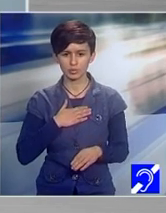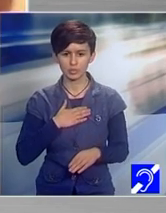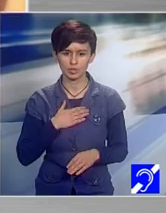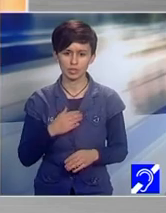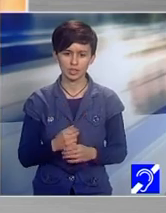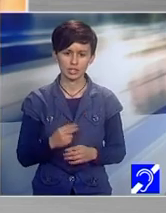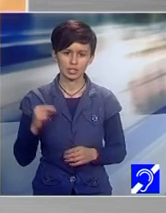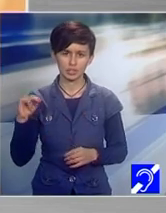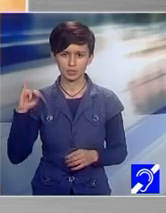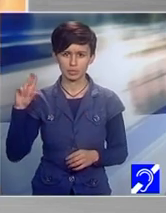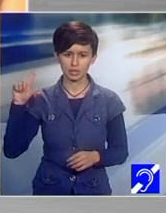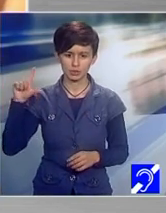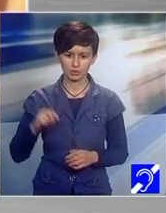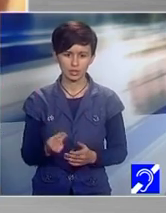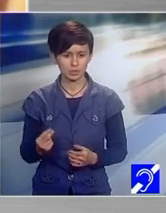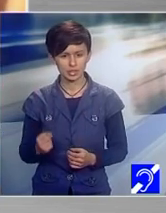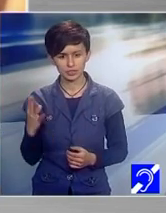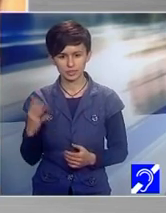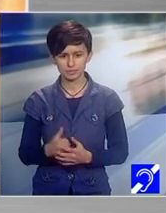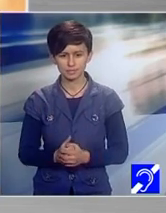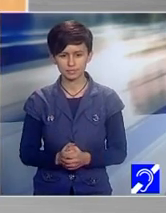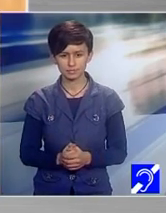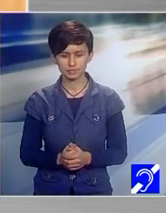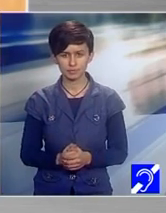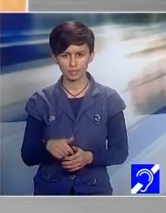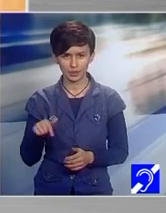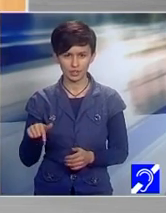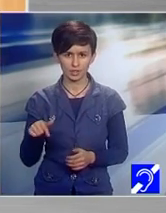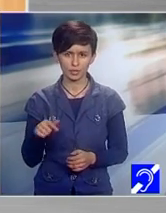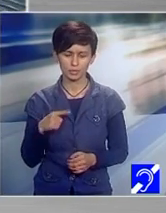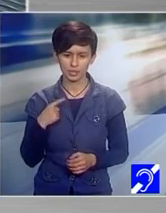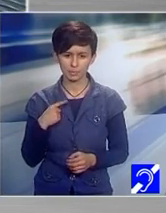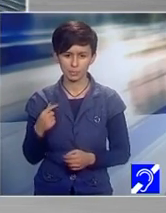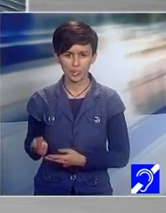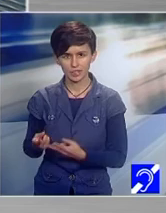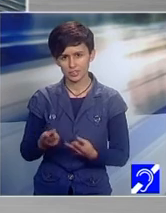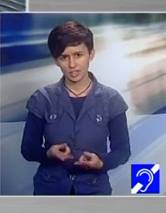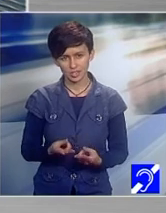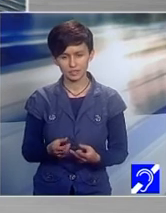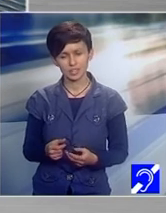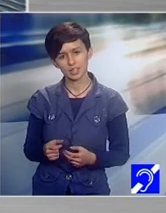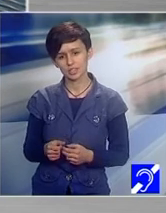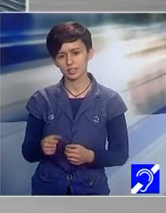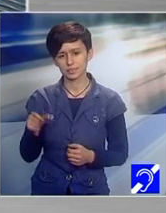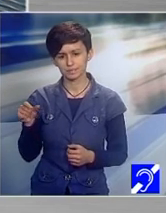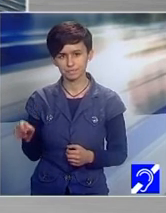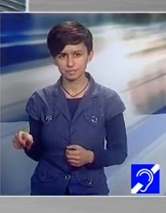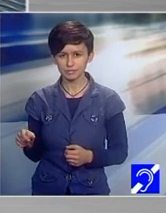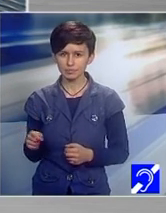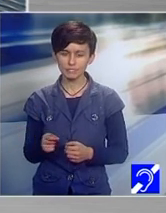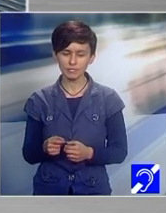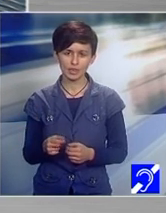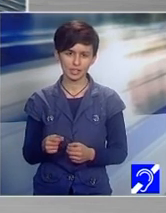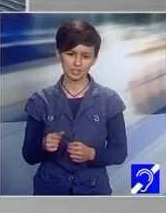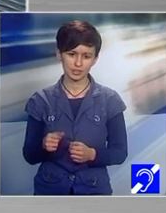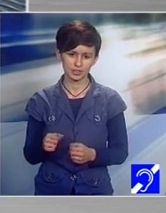Bănoi, Pilu. Bine ai venit! Să rădună, Luminiță! De data aceasta, în altă calitate, da, sau în dublă calitate, hai